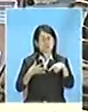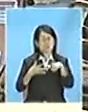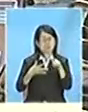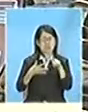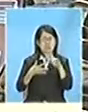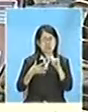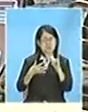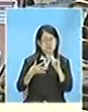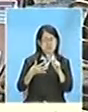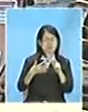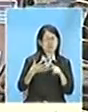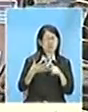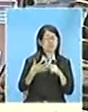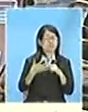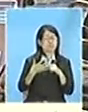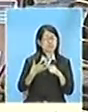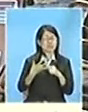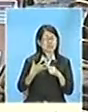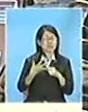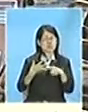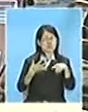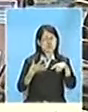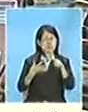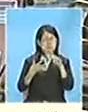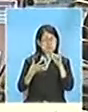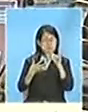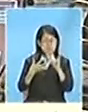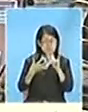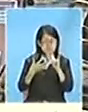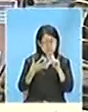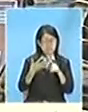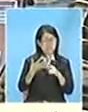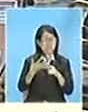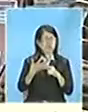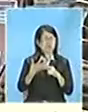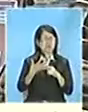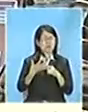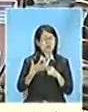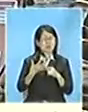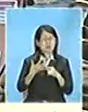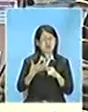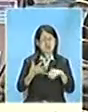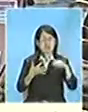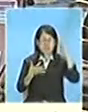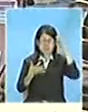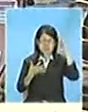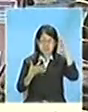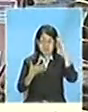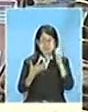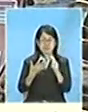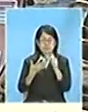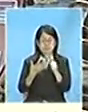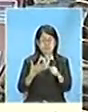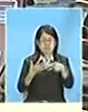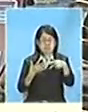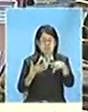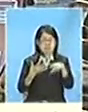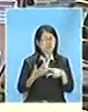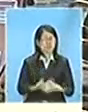ญจสิริวรรณนายปิยพันธ์นิมมานเหมินพลโทพงเอกอภิรักษ์โยธิน